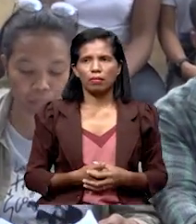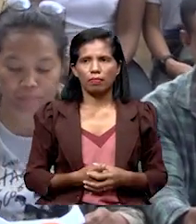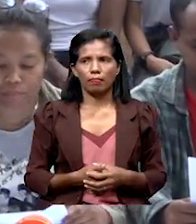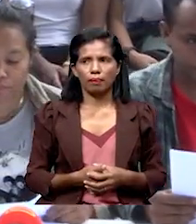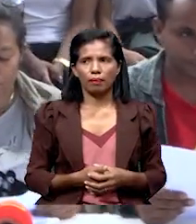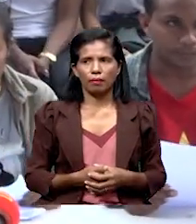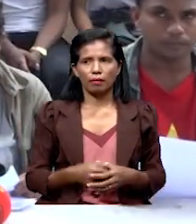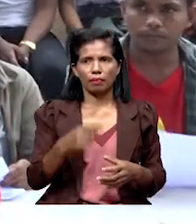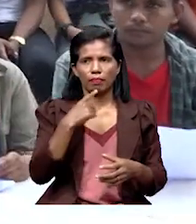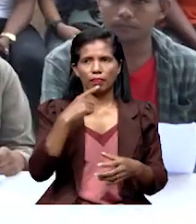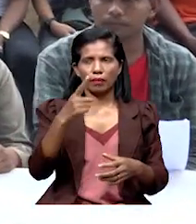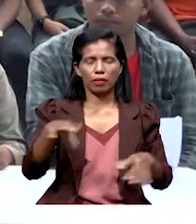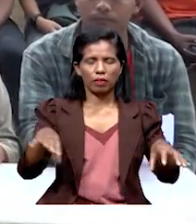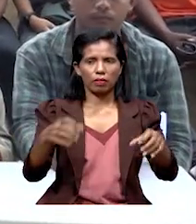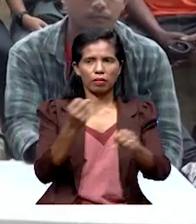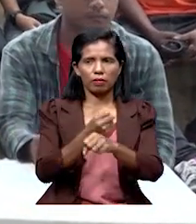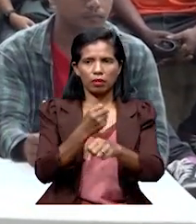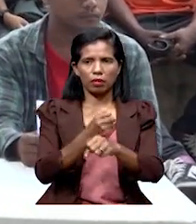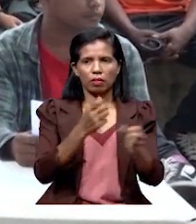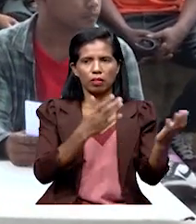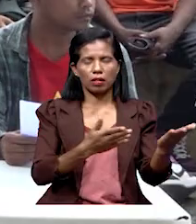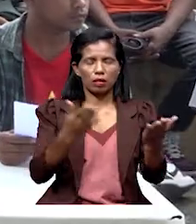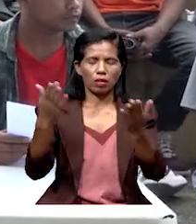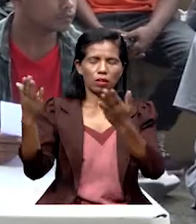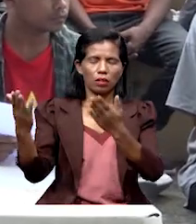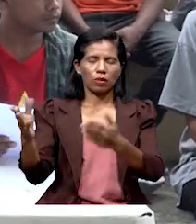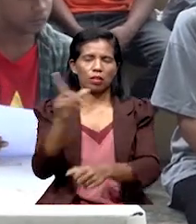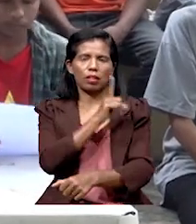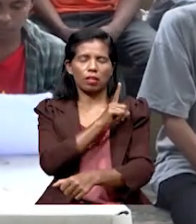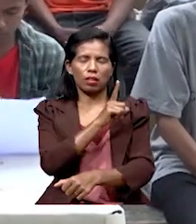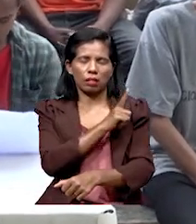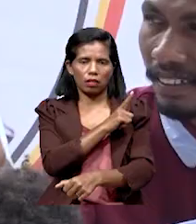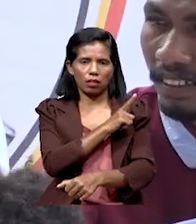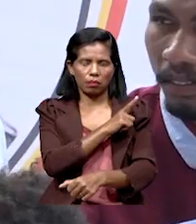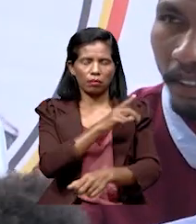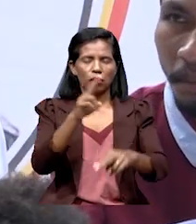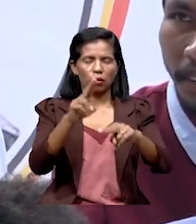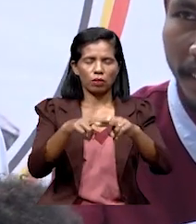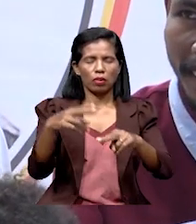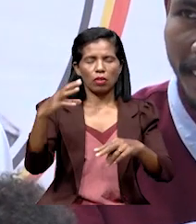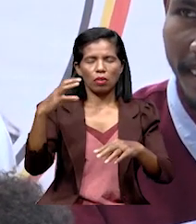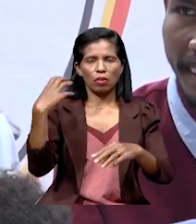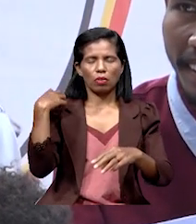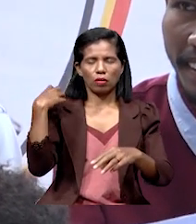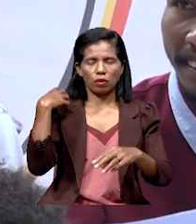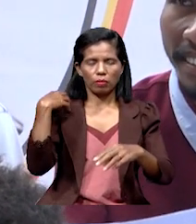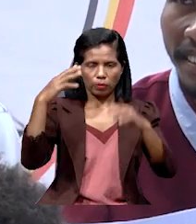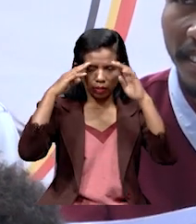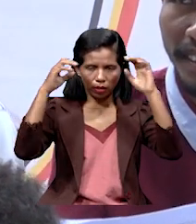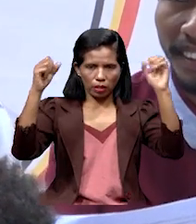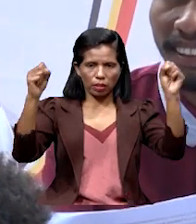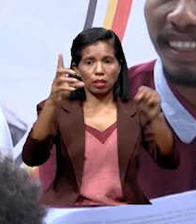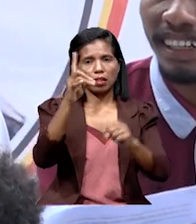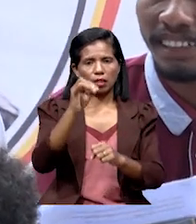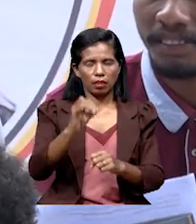Gama Lemurai reafirma, se servisu makas hodi lori Tenente Jenderal Reformado lere anan timur batur ia palasio presidensial aitar klaran dili.